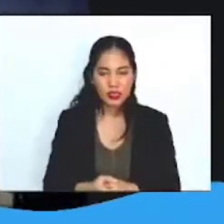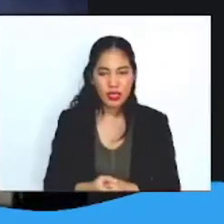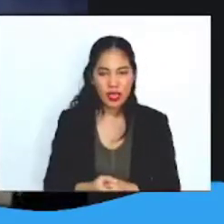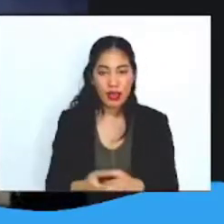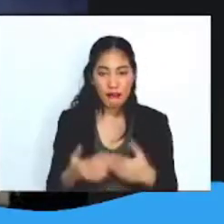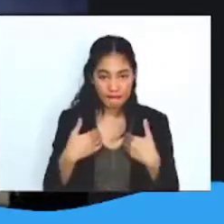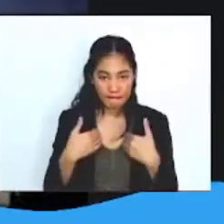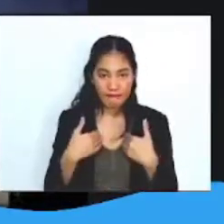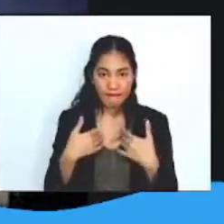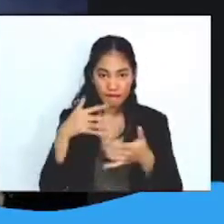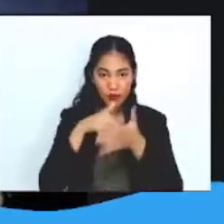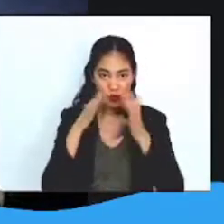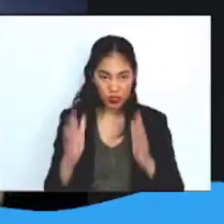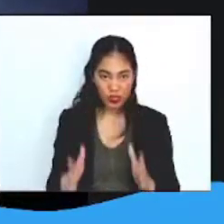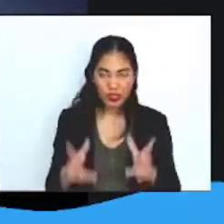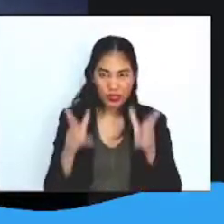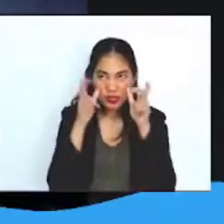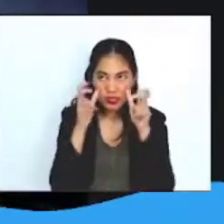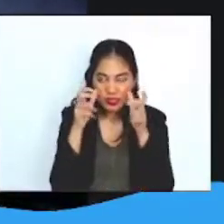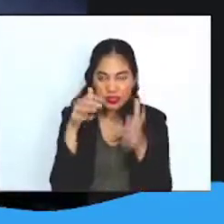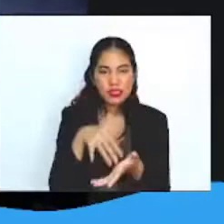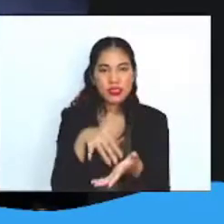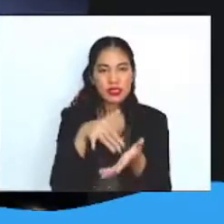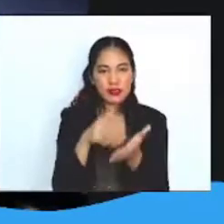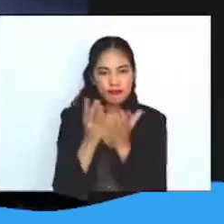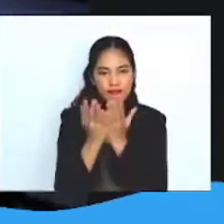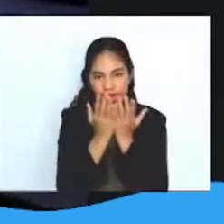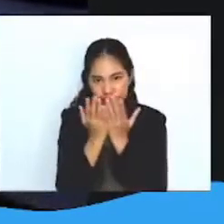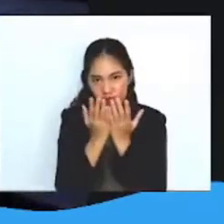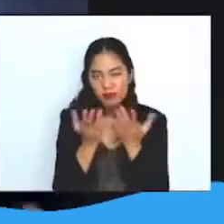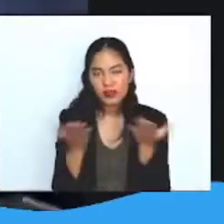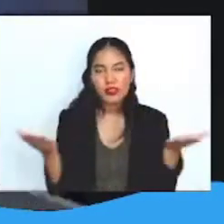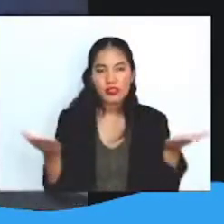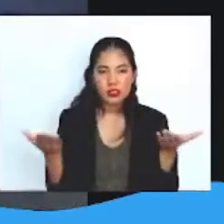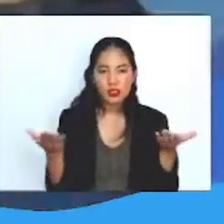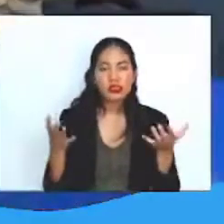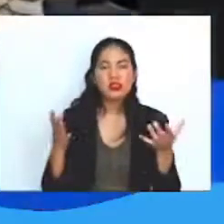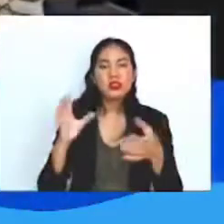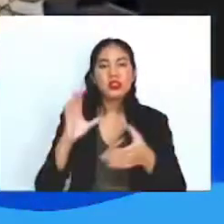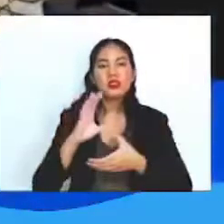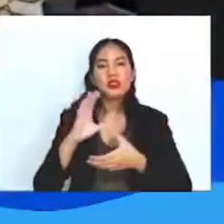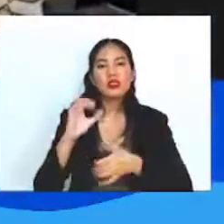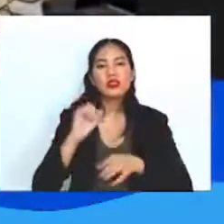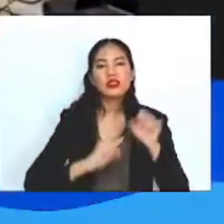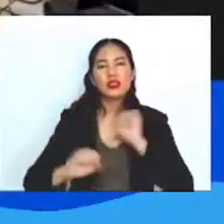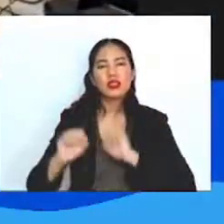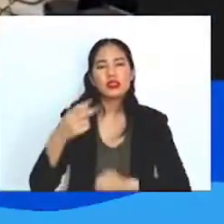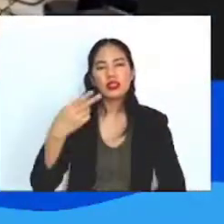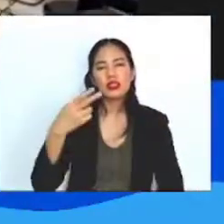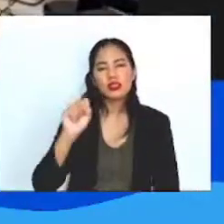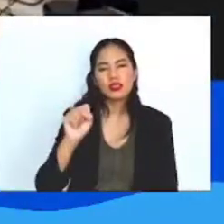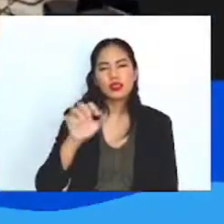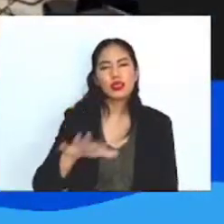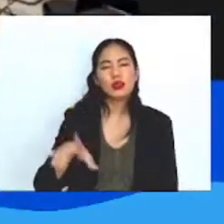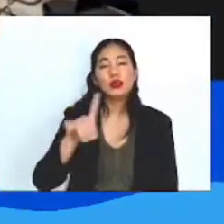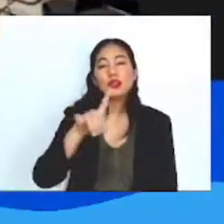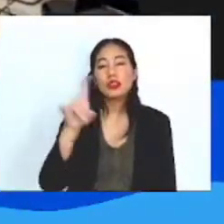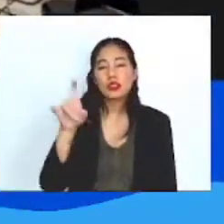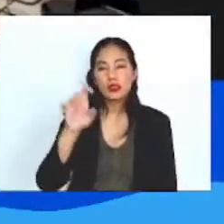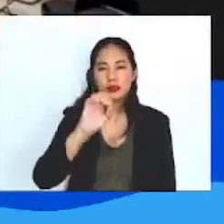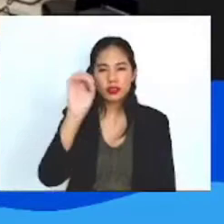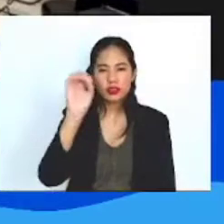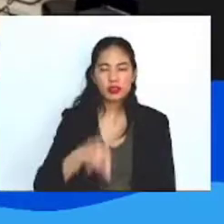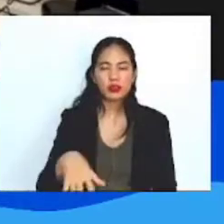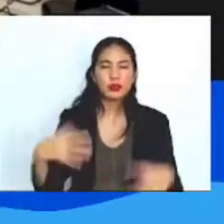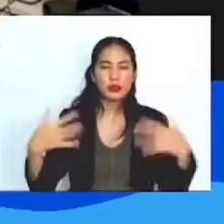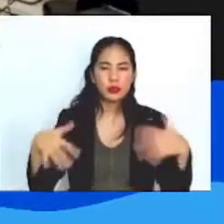sa Caloocan Science High School, 100%. Talagang napakahusay ko ng partnership ng